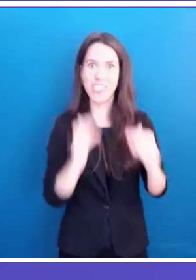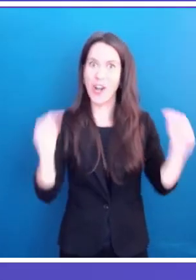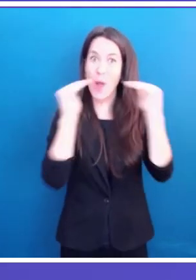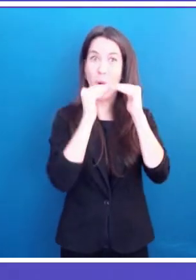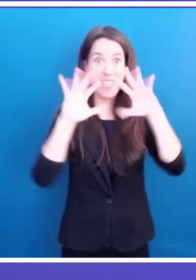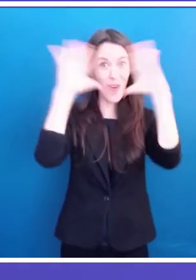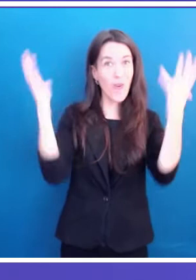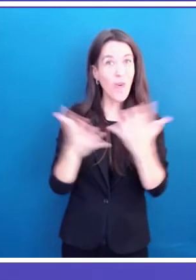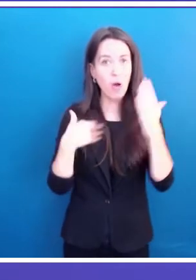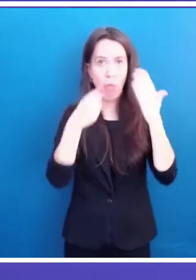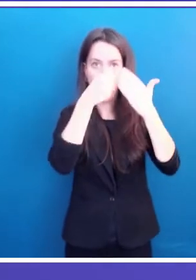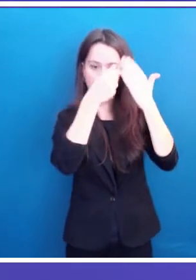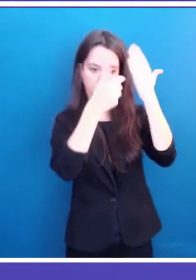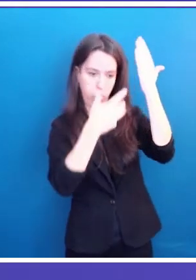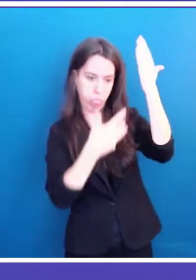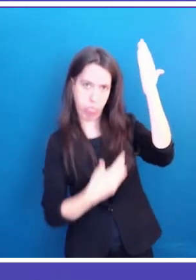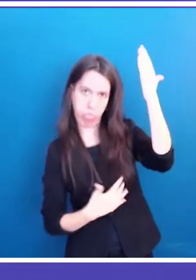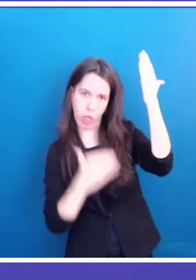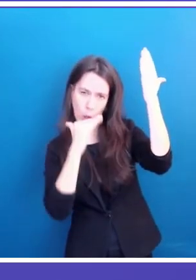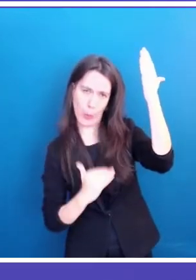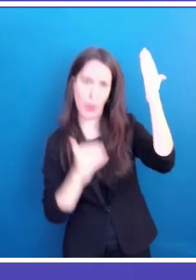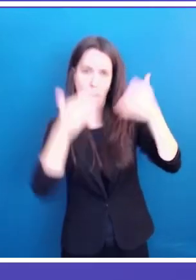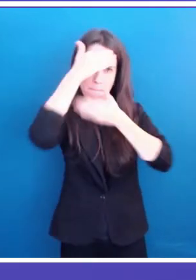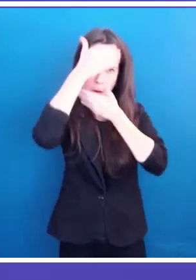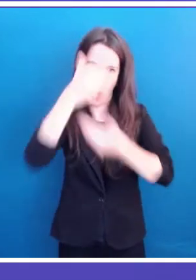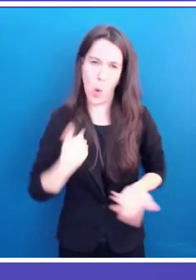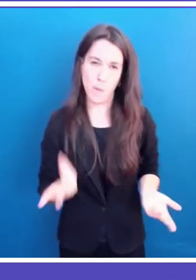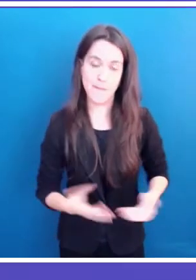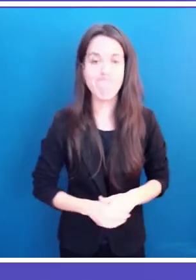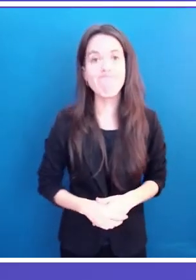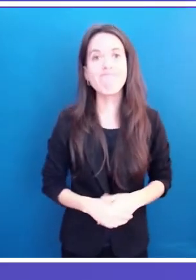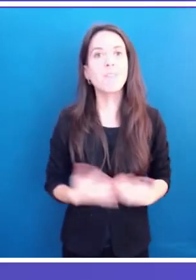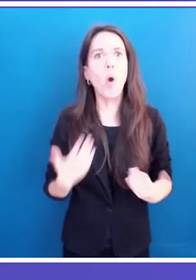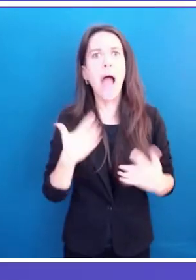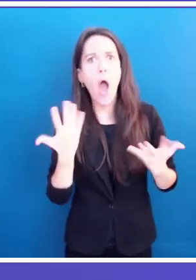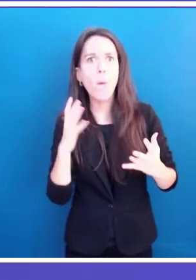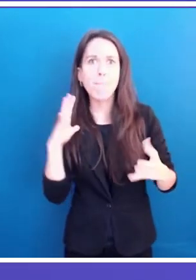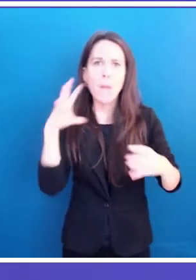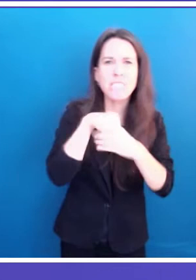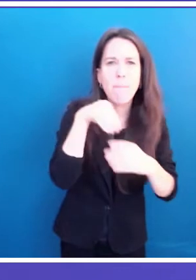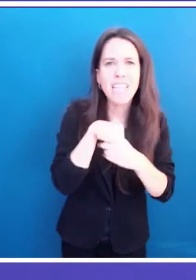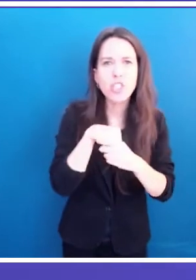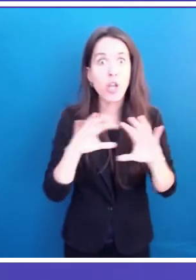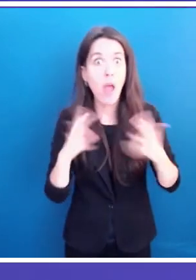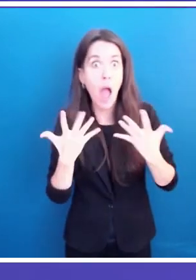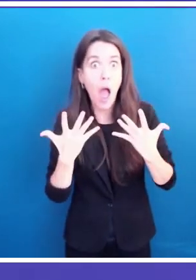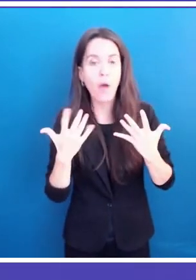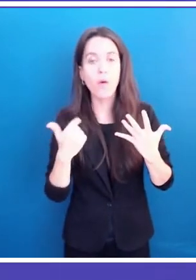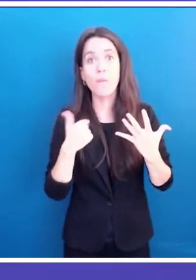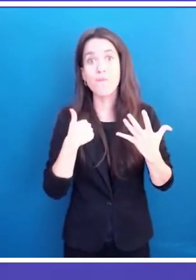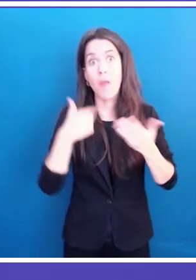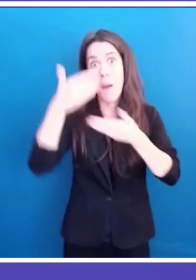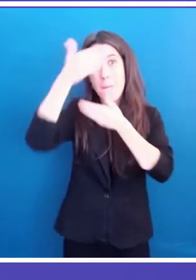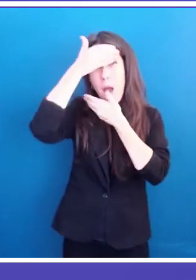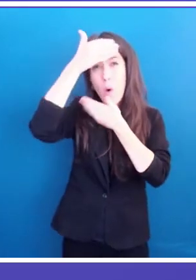فيما يتعلق بالمشاركة والقدرات الاقتصادية للمرأة، المغرب هو في المرتبة 140 من